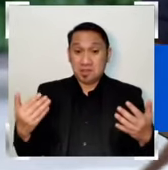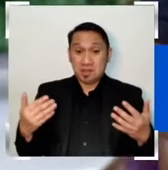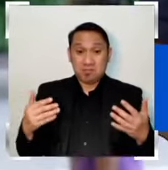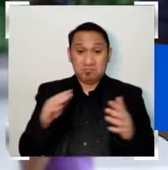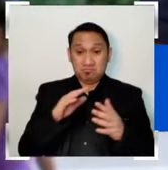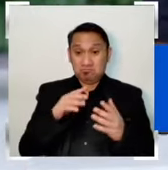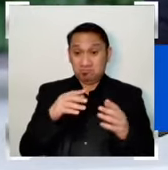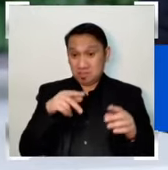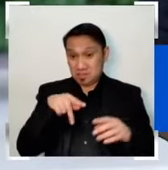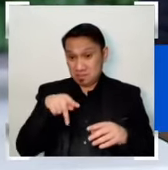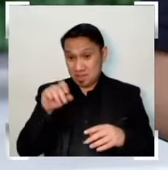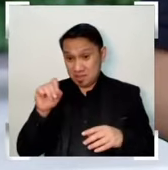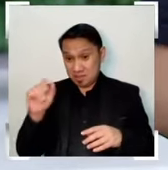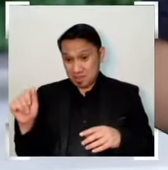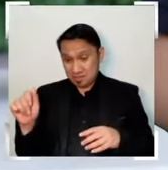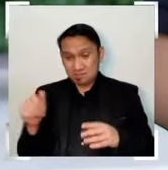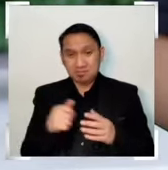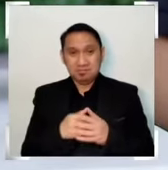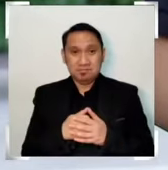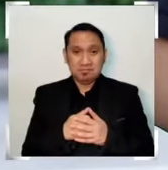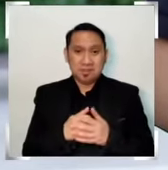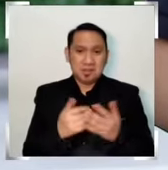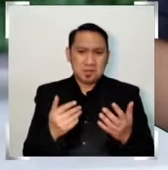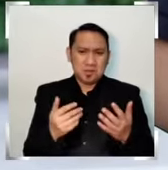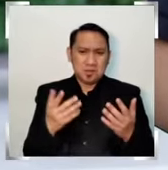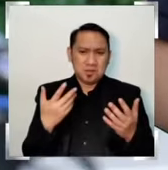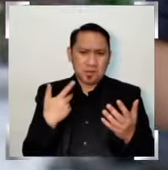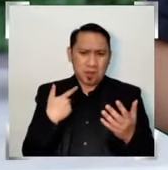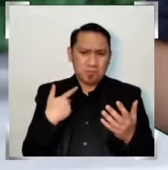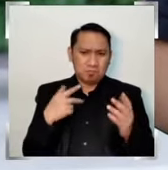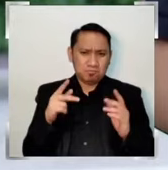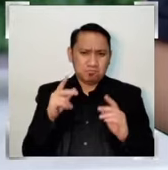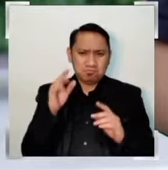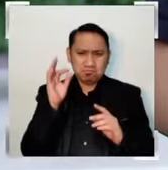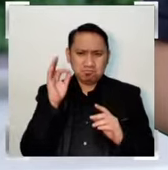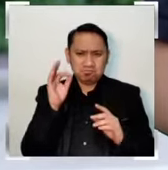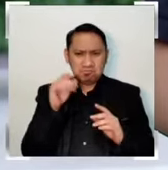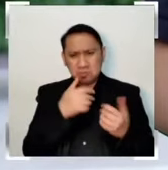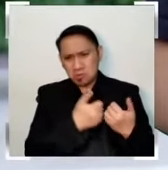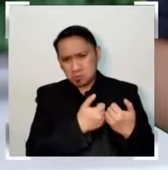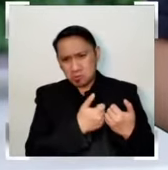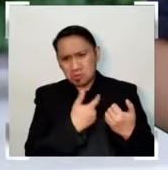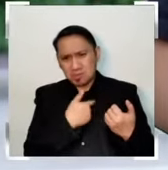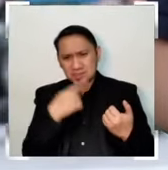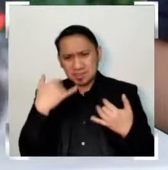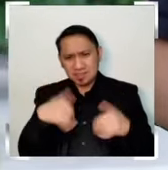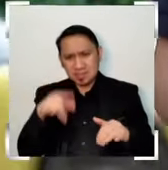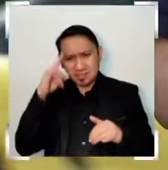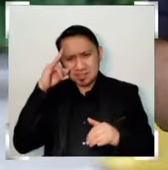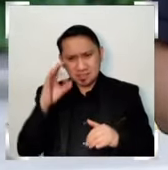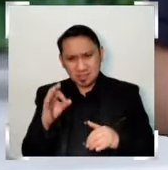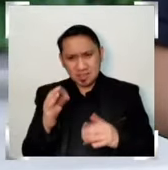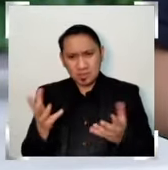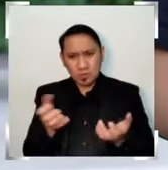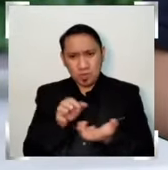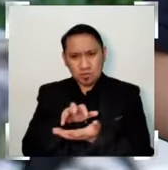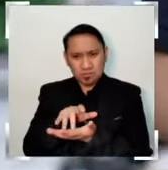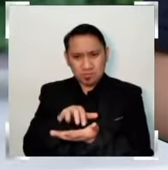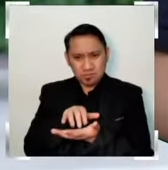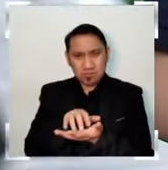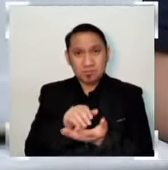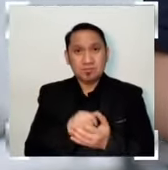Statistics Authority, lumalabas na mas pinipili pa rin daw ng mga magkasintahang ikasal sa civil ceremony na umabot na